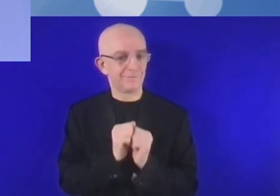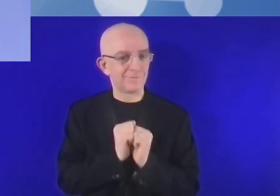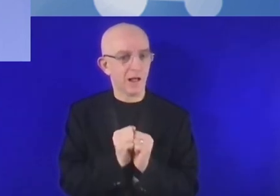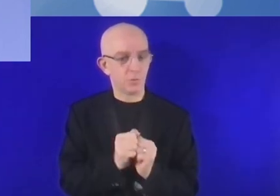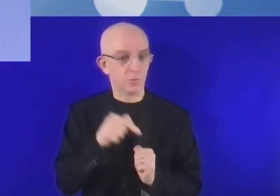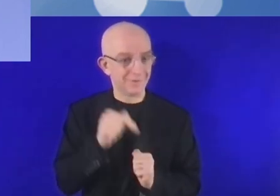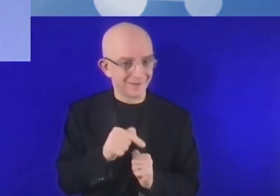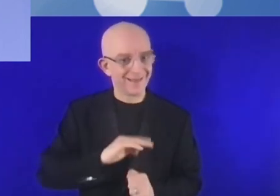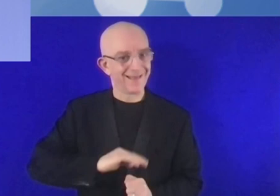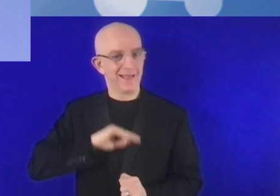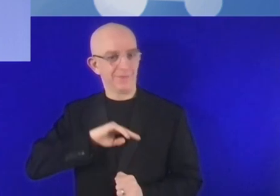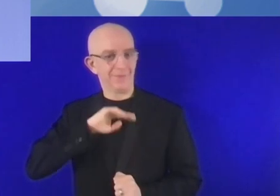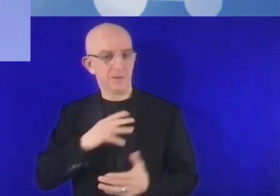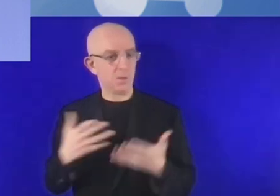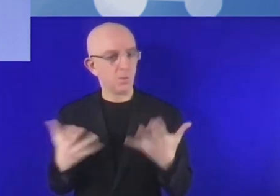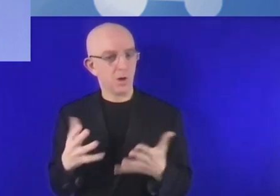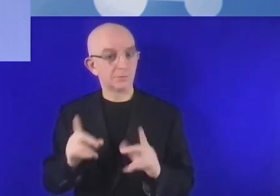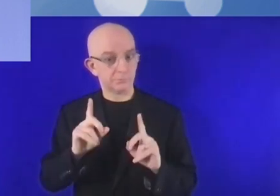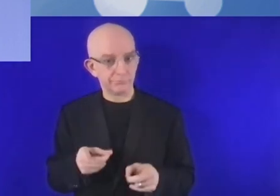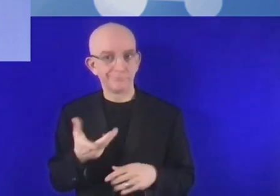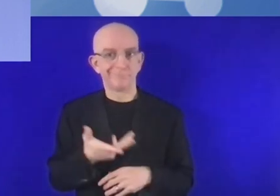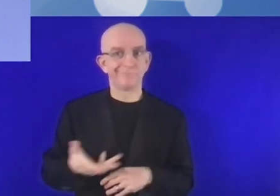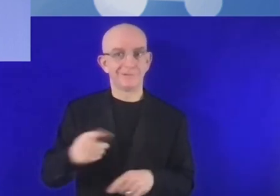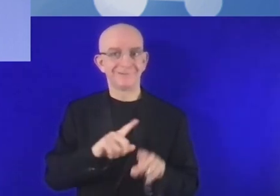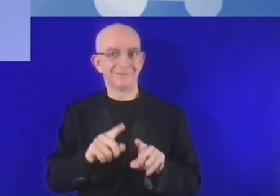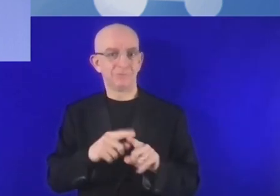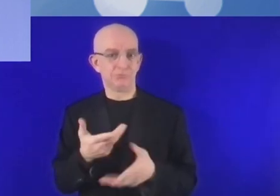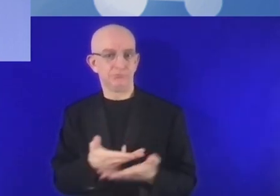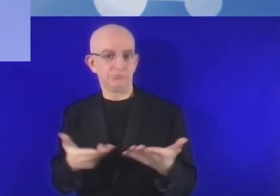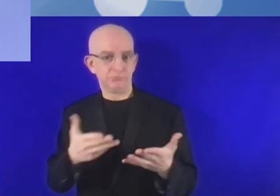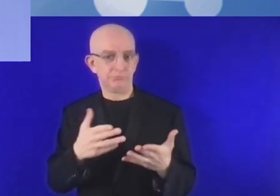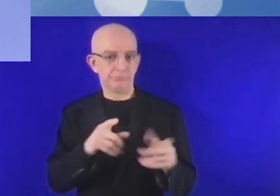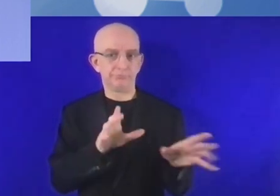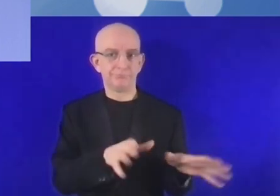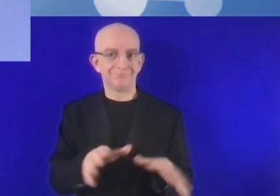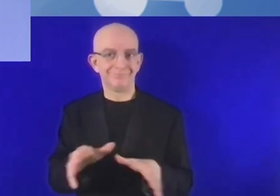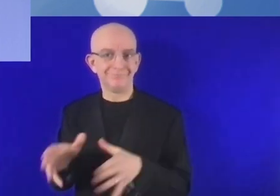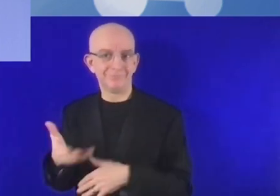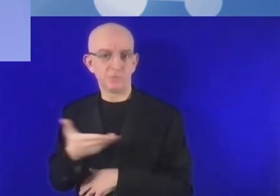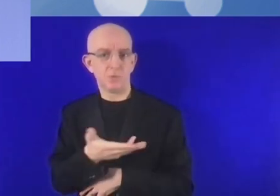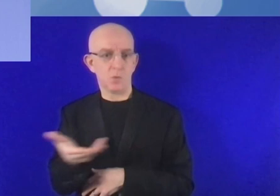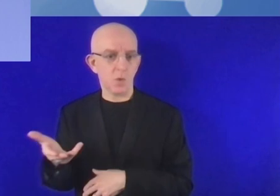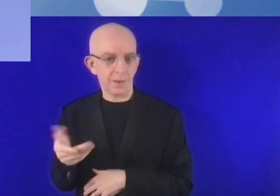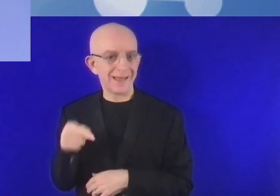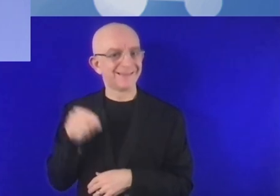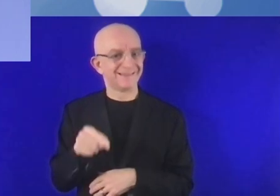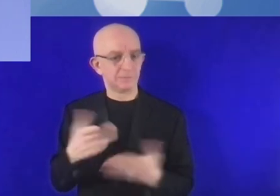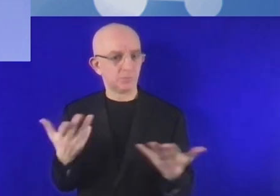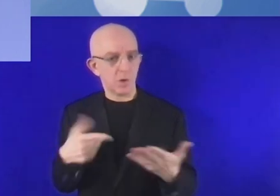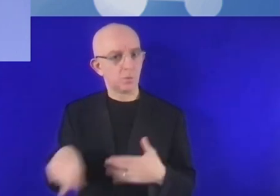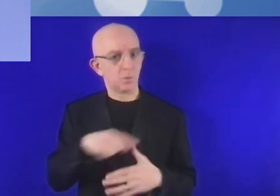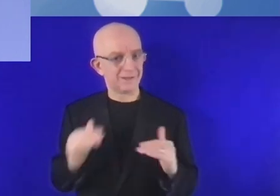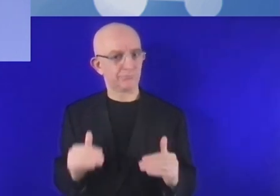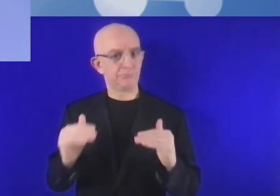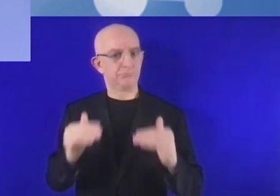są powszechnie jako kwestie i obszary subiektywne. Myślę, że możemy